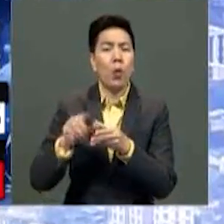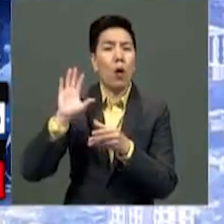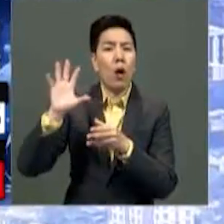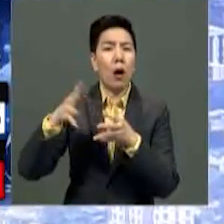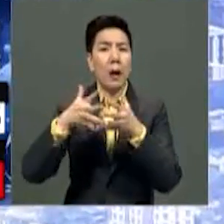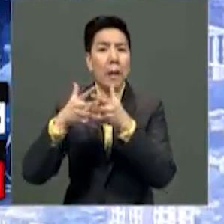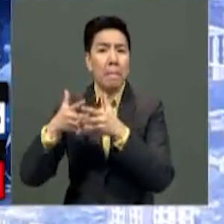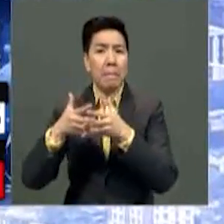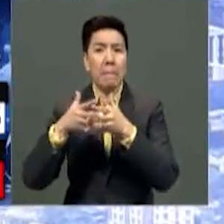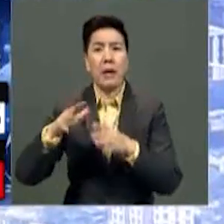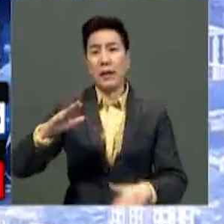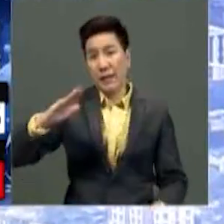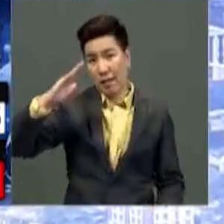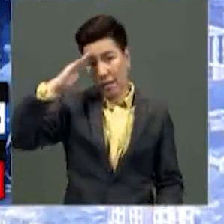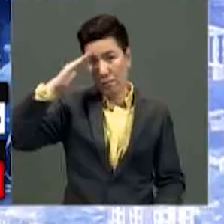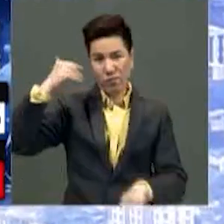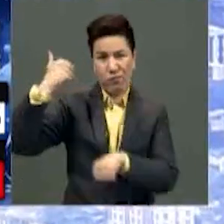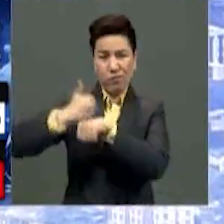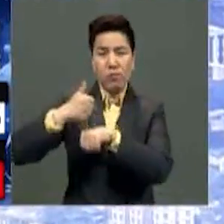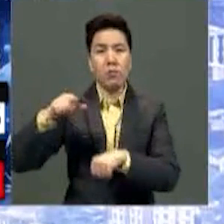ก็มีความตั้งใจและก็ยืนยันในตั้งแต่ระดับผู้บริหารงานแก่ท่านผอสปกนะครับท่านบอกออกเองเลยนะครับว่าถ้าเลื่อนได้ก็เลื่อนได้ไหมถ้าไม่เลือกไม่ได้นะครับก็เนื่องจากทางปุ๊บของทางท่านผบ.ทบ.สารัชเนี่ยท่านไม่ได้มาเฉพาะประเทศไทยจะจมอย่างเดียวแต่มาเป็นเชื่อมหลายประเทศนะครับก่อนหน้านี้จะมาก็ไปลงที่สิงคโปร์ก่อนแล้วก็มาที่เราก็จะไปแวะประเทศอื่นด้วยเพราะฉะนั้นจินัลตลอดนี้เป็นโปรแกรมที่ถูกวางไว้ก่อนหน้านี้อยู่แล้วงั้นการเข้ามานี้มีความระยะวันในเชิงของความสัมพันธ์ระหว่างประเทศทางเราในฐานะที่ต้องต้อนรับแขกนะครับวัฒนธรรมไทยเราก็ต้องดูแลเขาอย่างดีแต่ขณะเดียวกันสถานการณ์อย่างนี้เป็นสถานการณ์